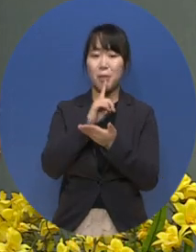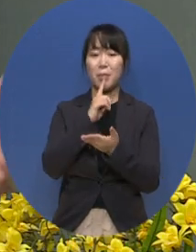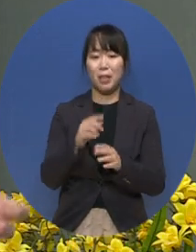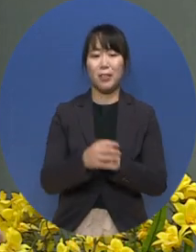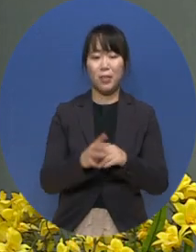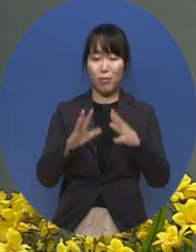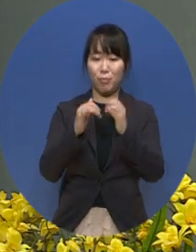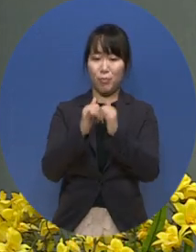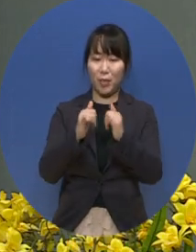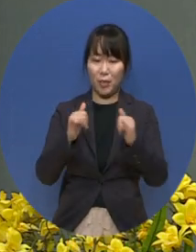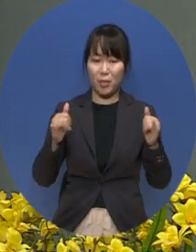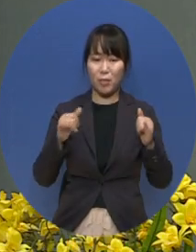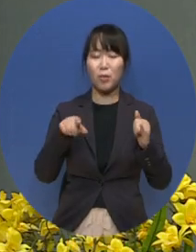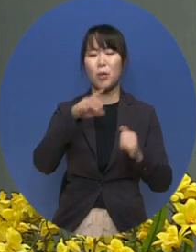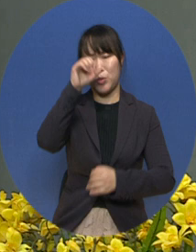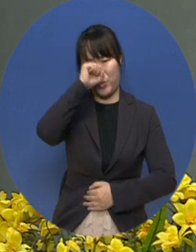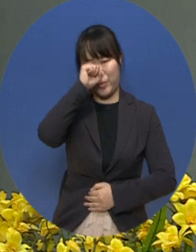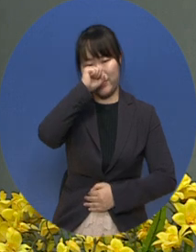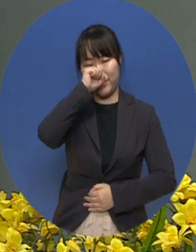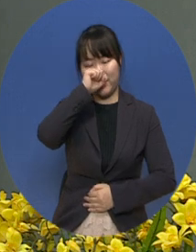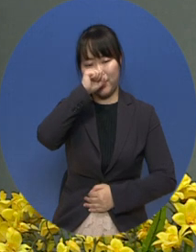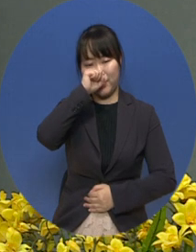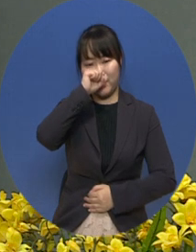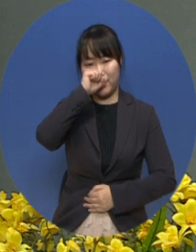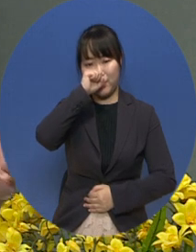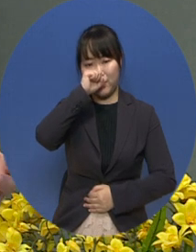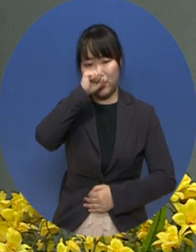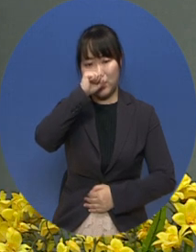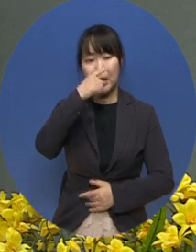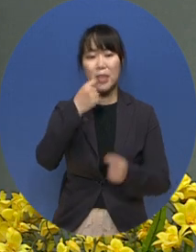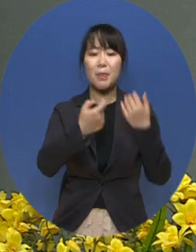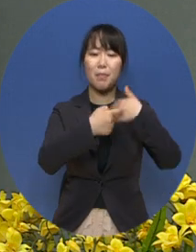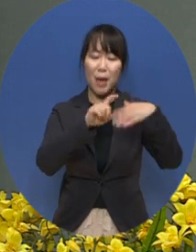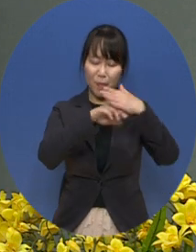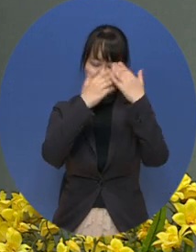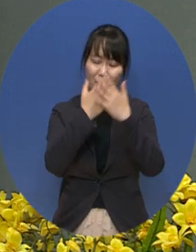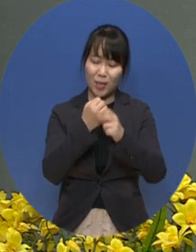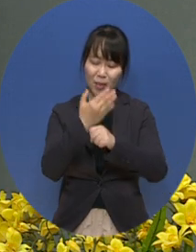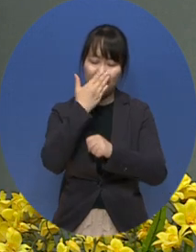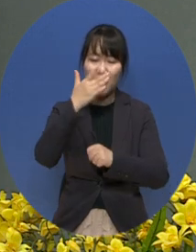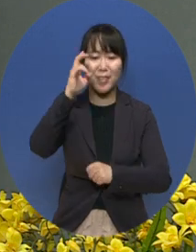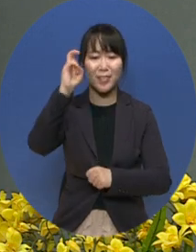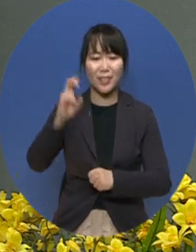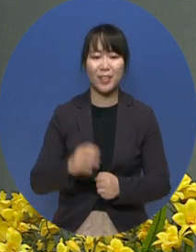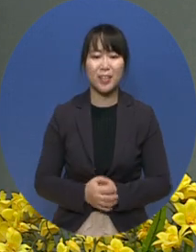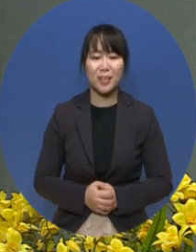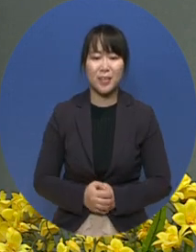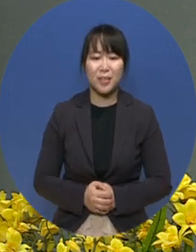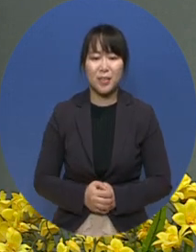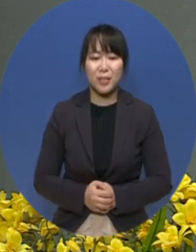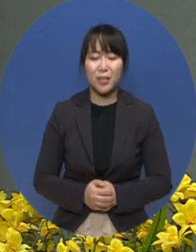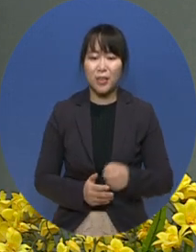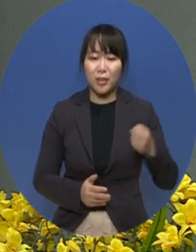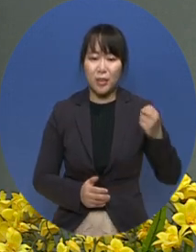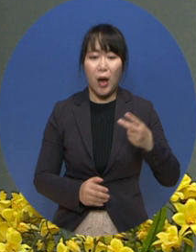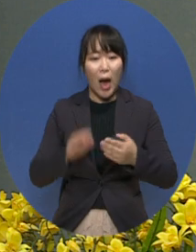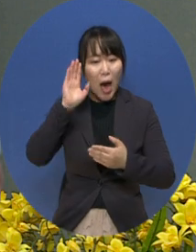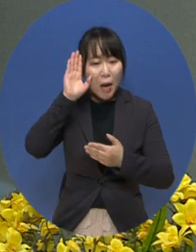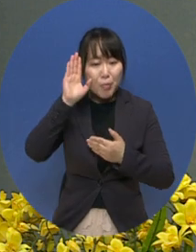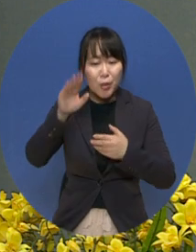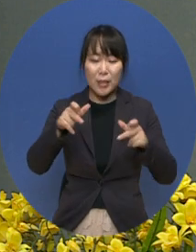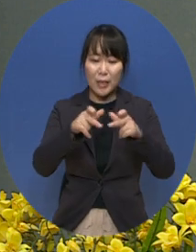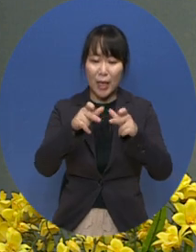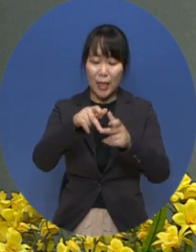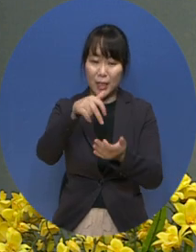국민들은 사실은 거 좋아요 예 예 그런 마음보다 전달될 것 같아요 예 자 그리고 요 앞으로 또 이렇게